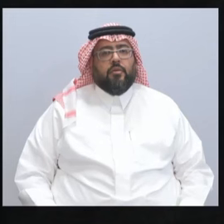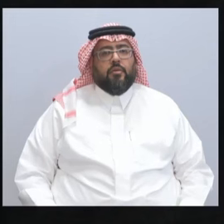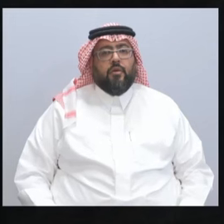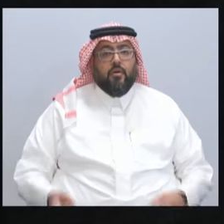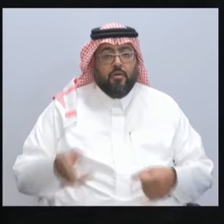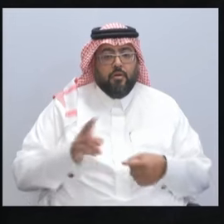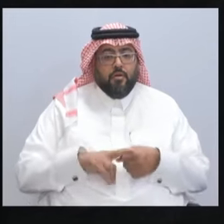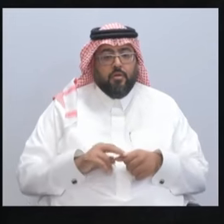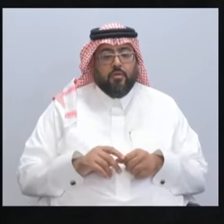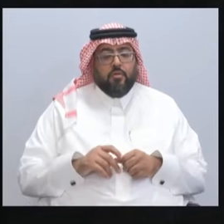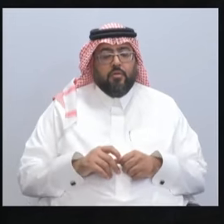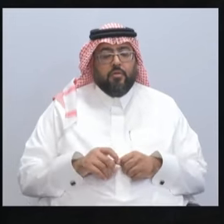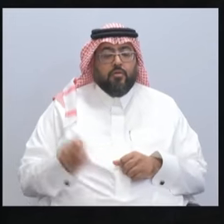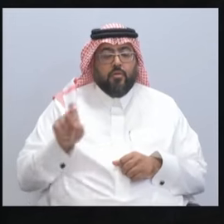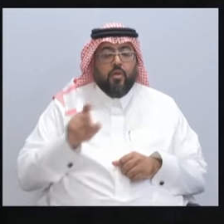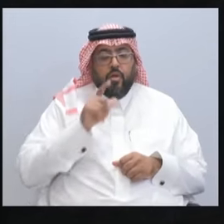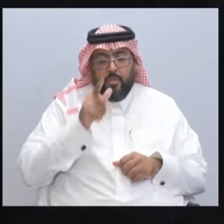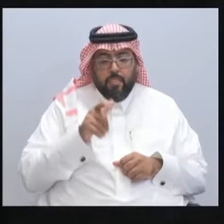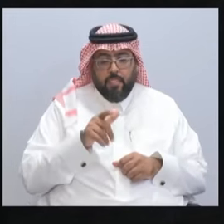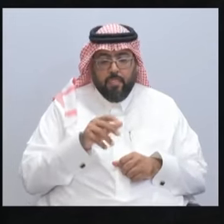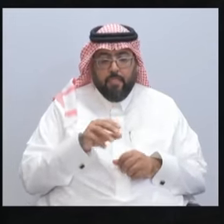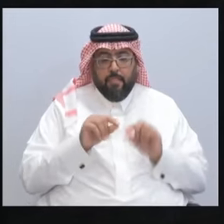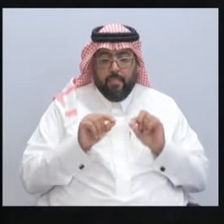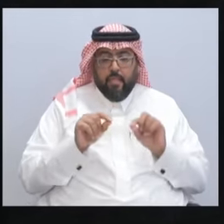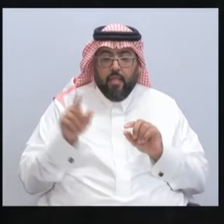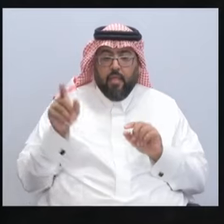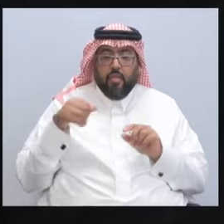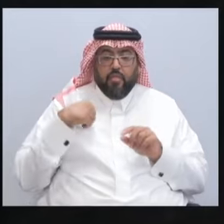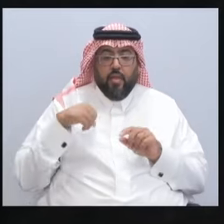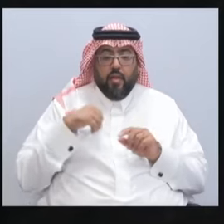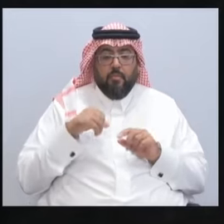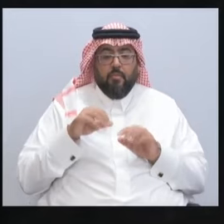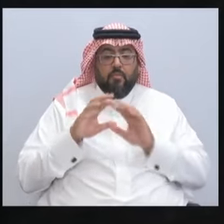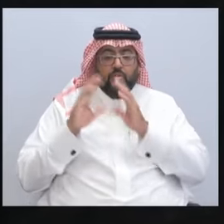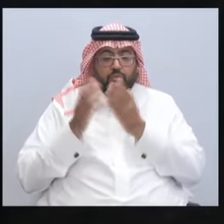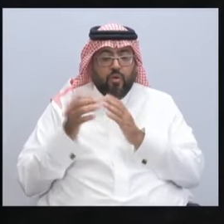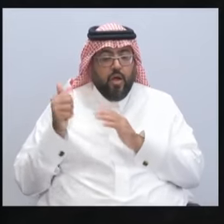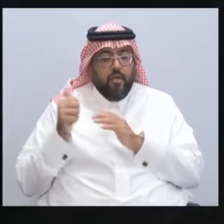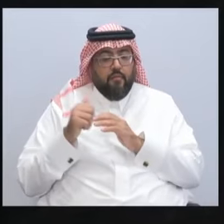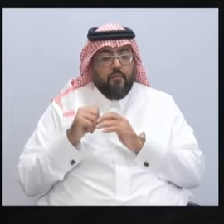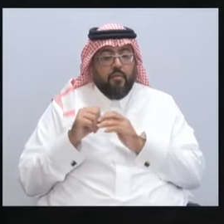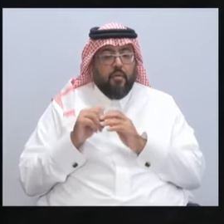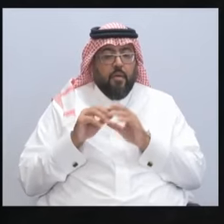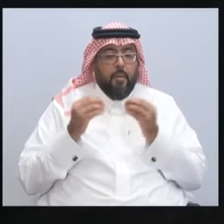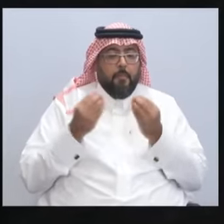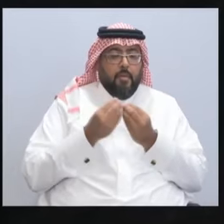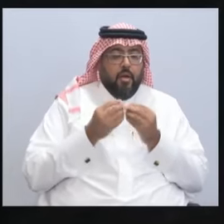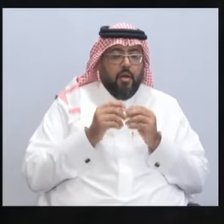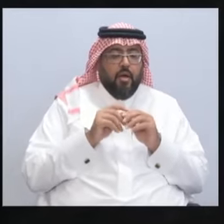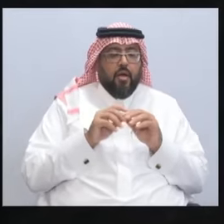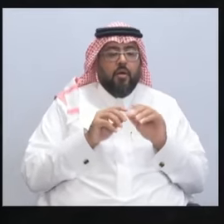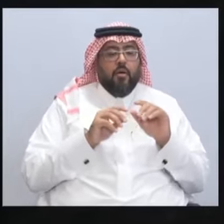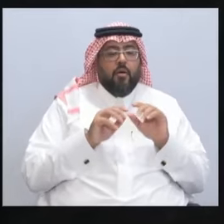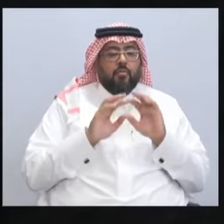رجعنا لكم كان السؤال يقول يصل الطلبه ما المجموعه الف ما يناسبه المجموعه